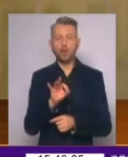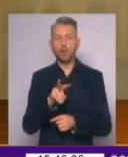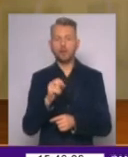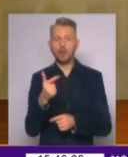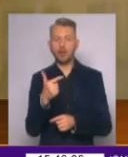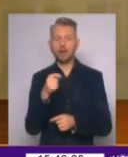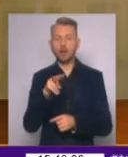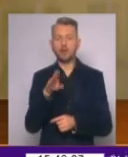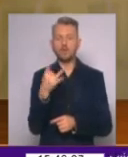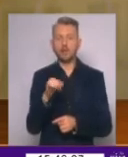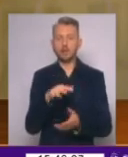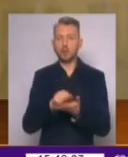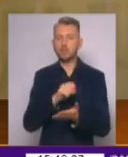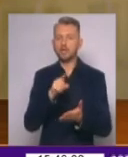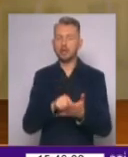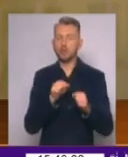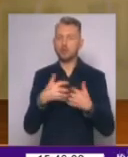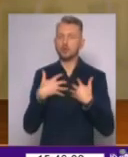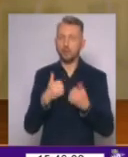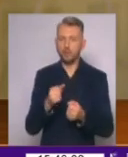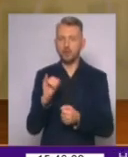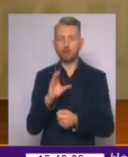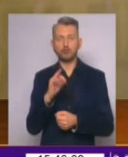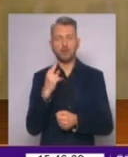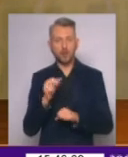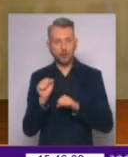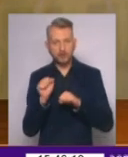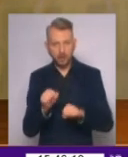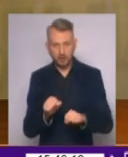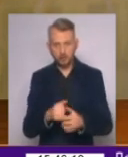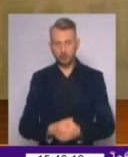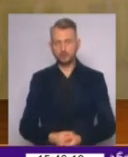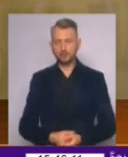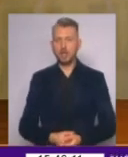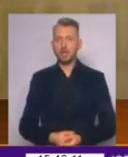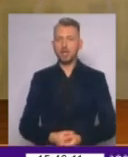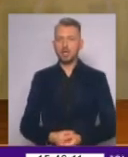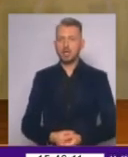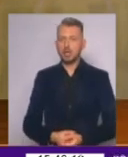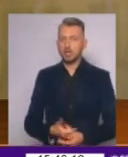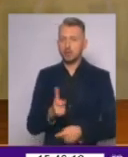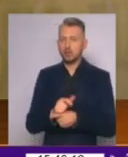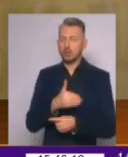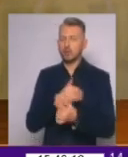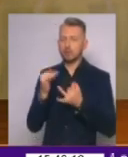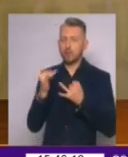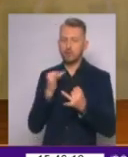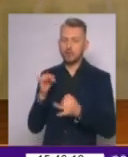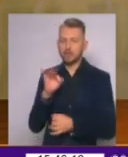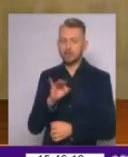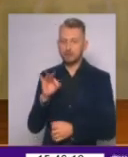питаннями охорони здоров'я та соціального захисту. Будь ласка, долучайтеся. 223-0971. Пане Олеже, дуже з вами хочу поговорити з